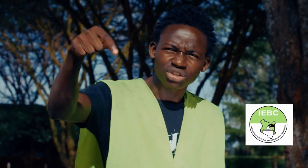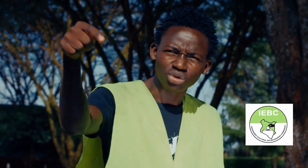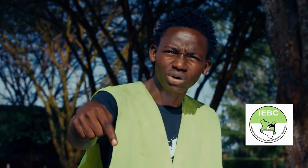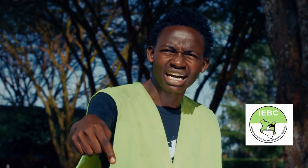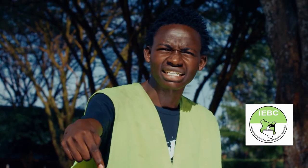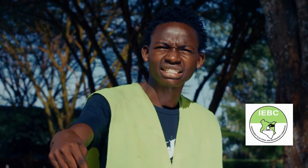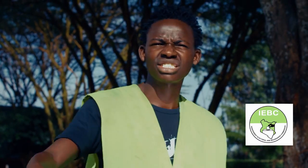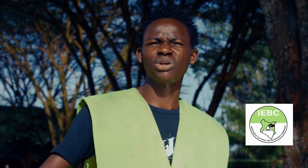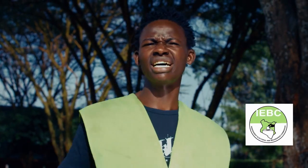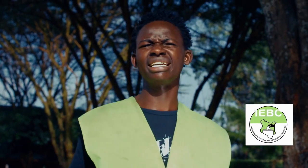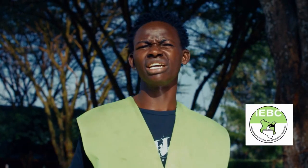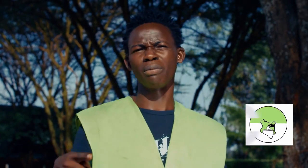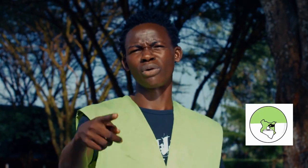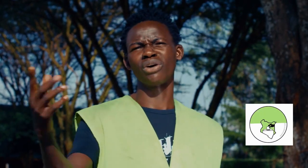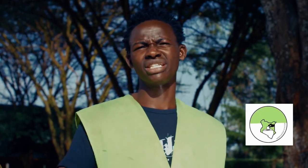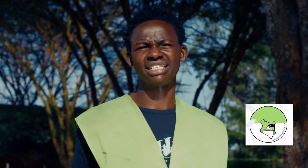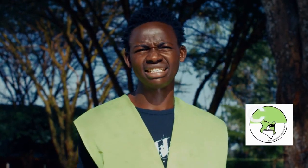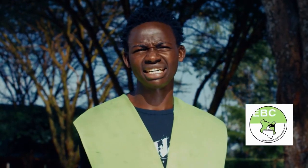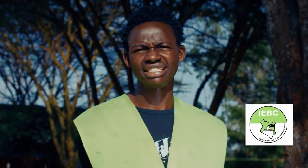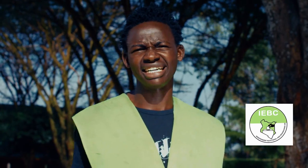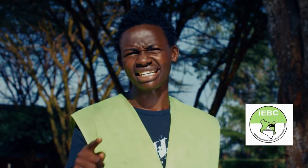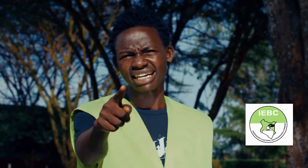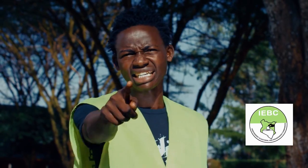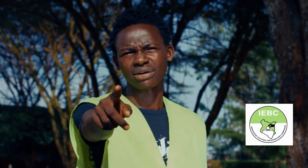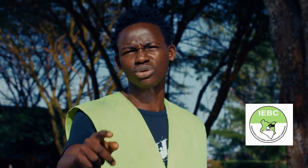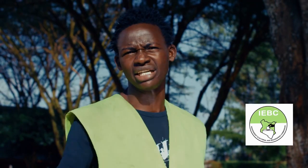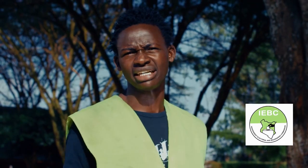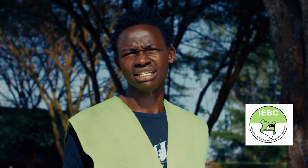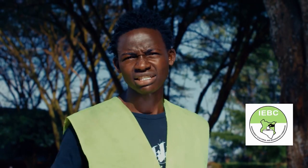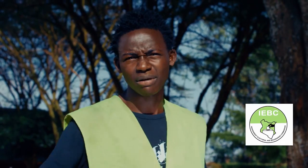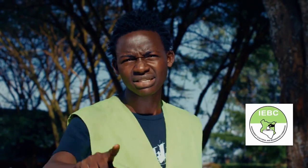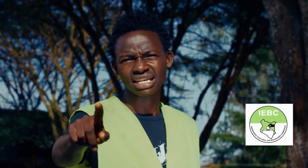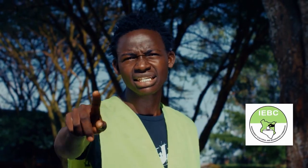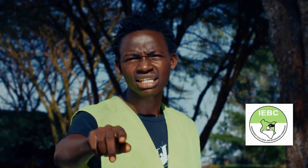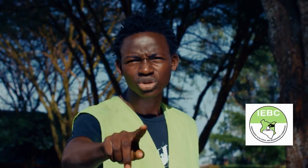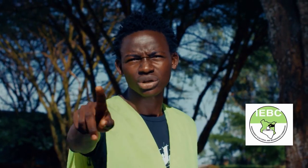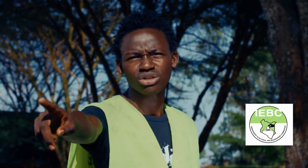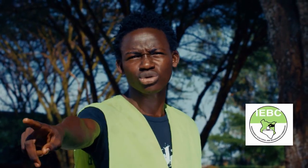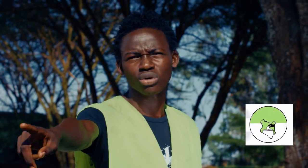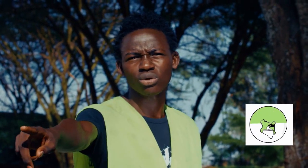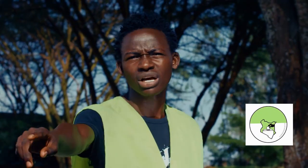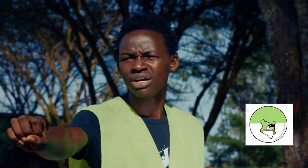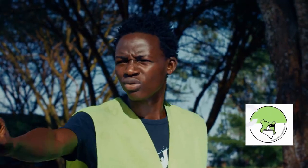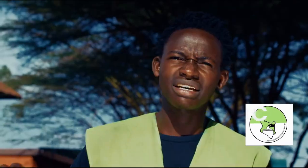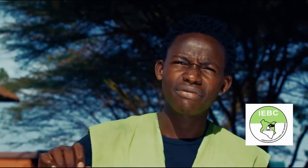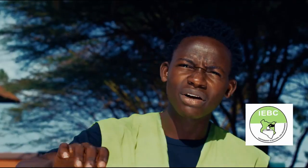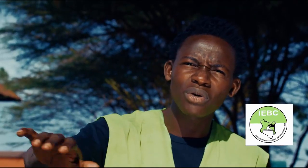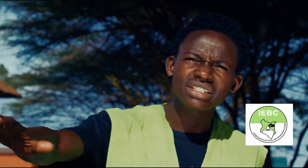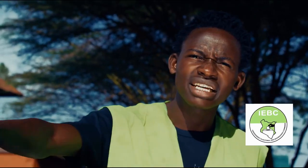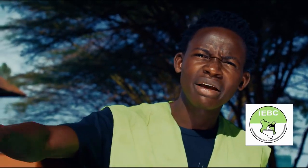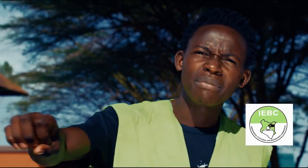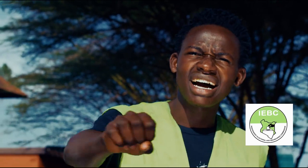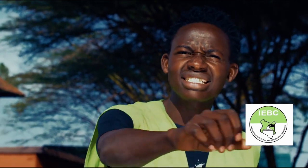Raudi tuko ndani. Na sio ndani ya nyumba ukigoja deadline. Deadline ni hour to dead. Simama sai, twende tushukue kura.